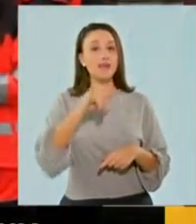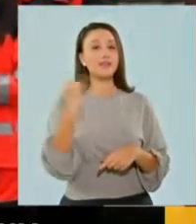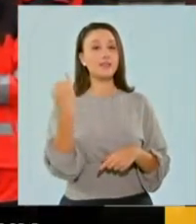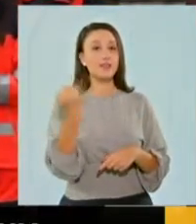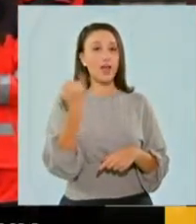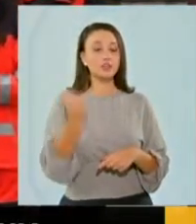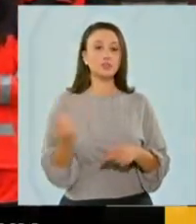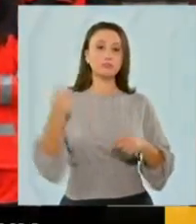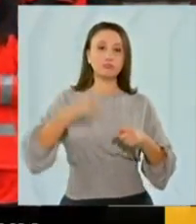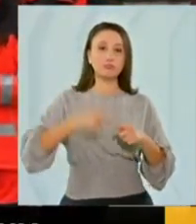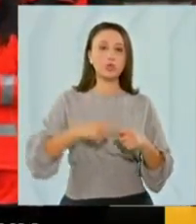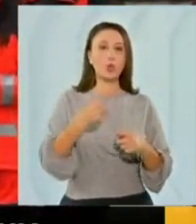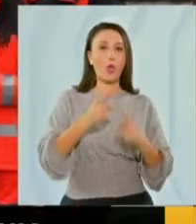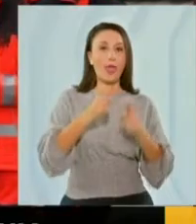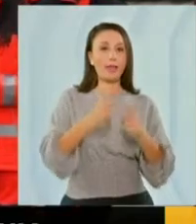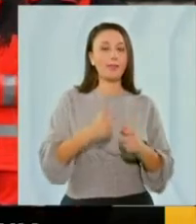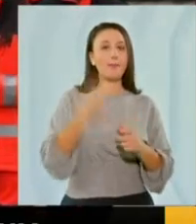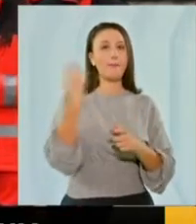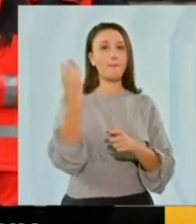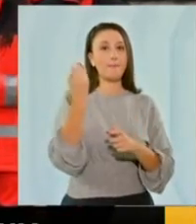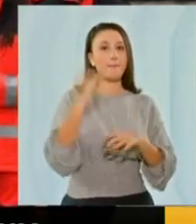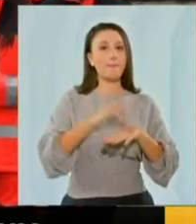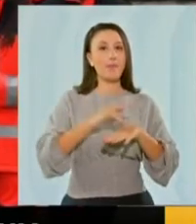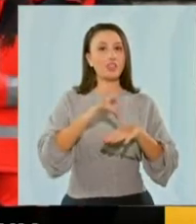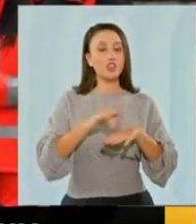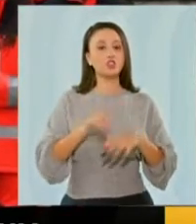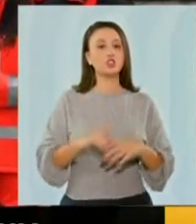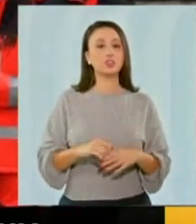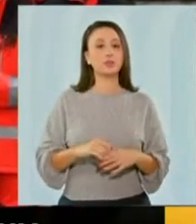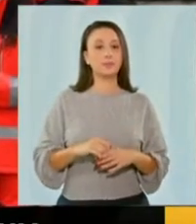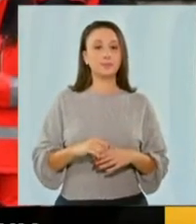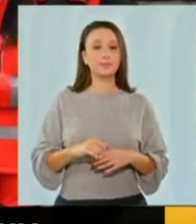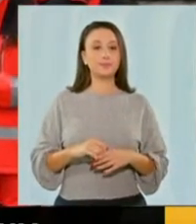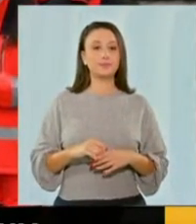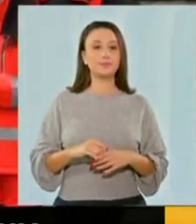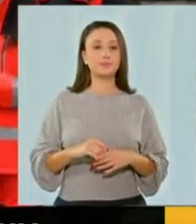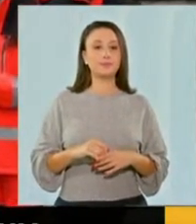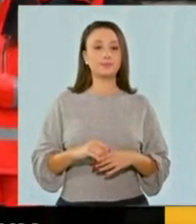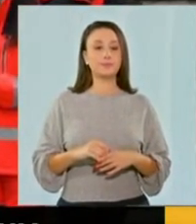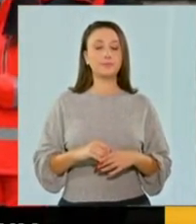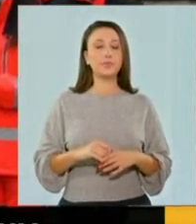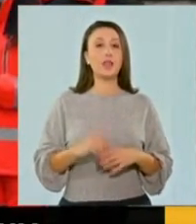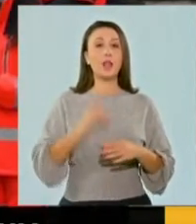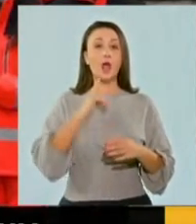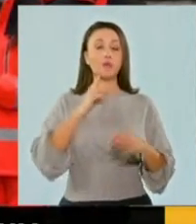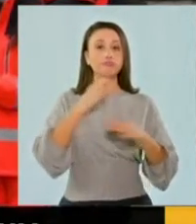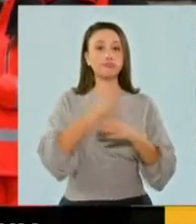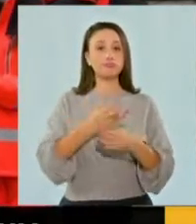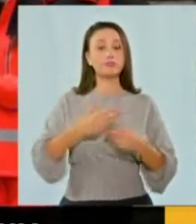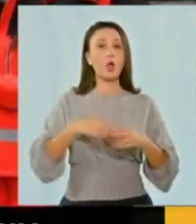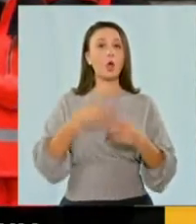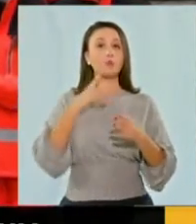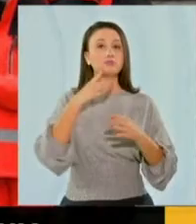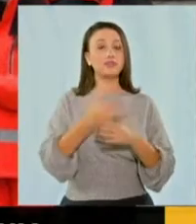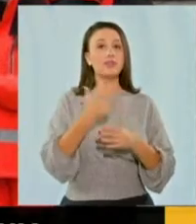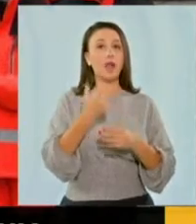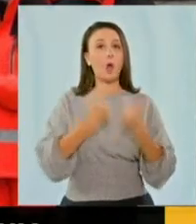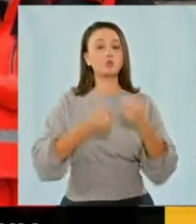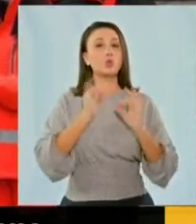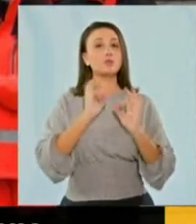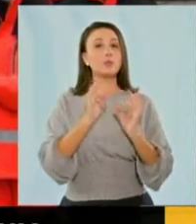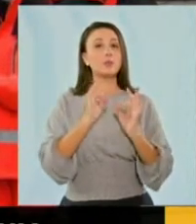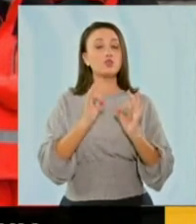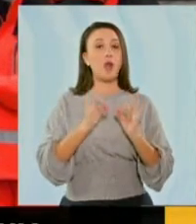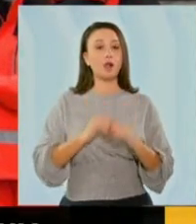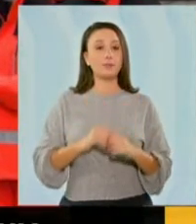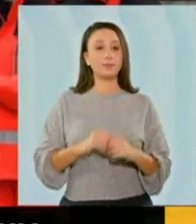două echipe de paramedici SMURD de la subdiviziunile Chișinău și Bălți. Totodată, spre țara noastră au pornit și 3 autospeciale din Chișinău, Bălți